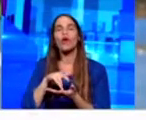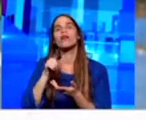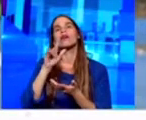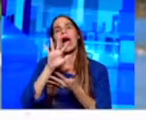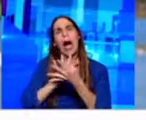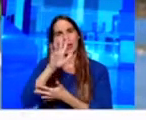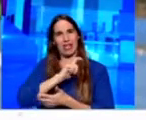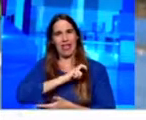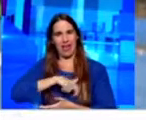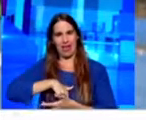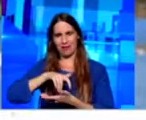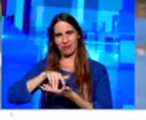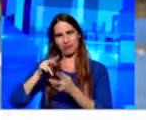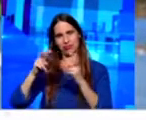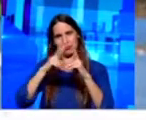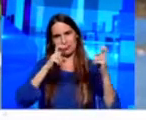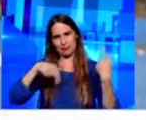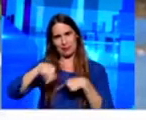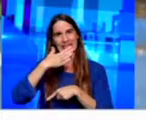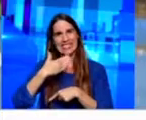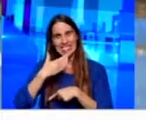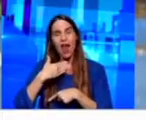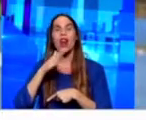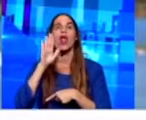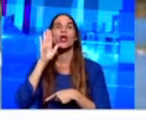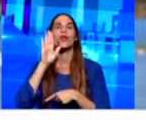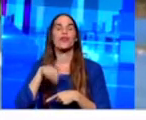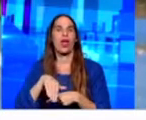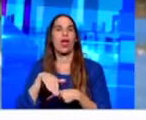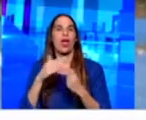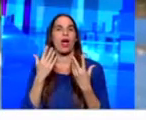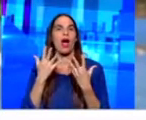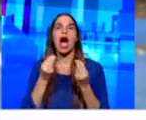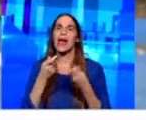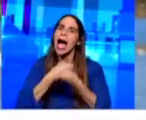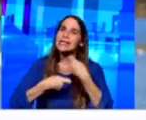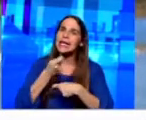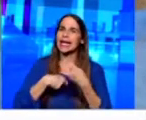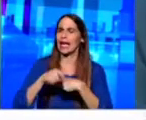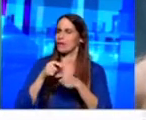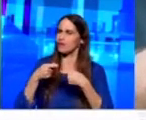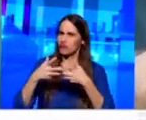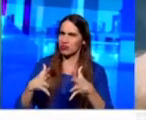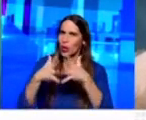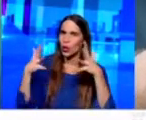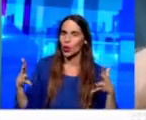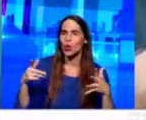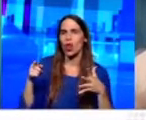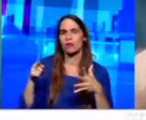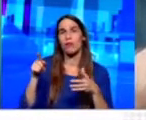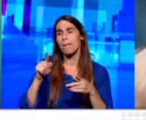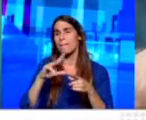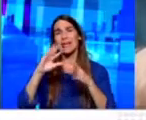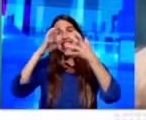בכ-15 רשויות מקומיות מובילות בישראל ובהרבה מאוד עסקים קמעונאיים באורך מדן